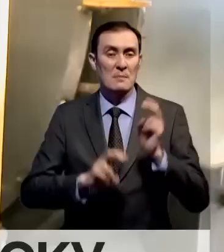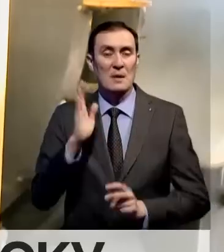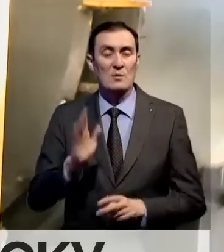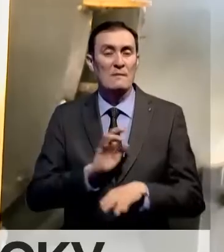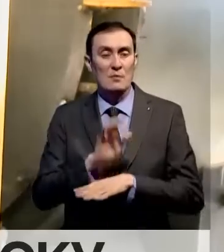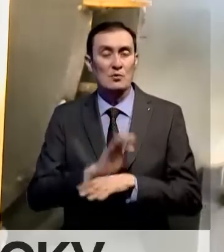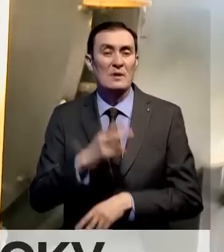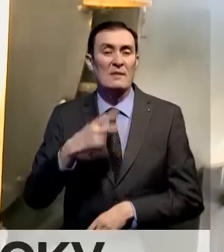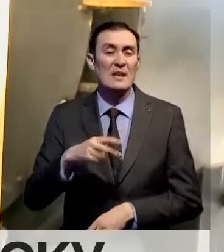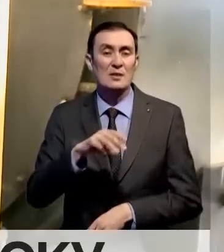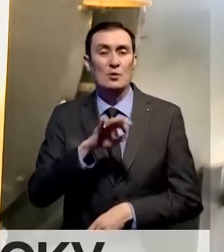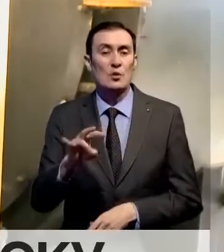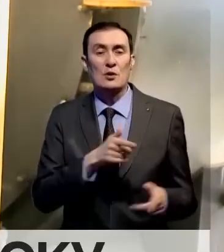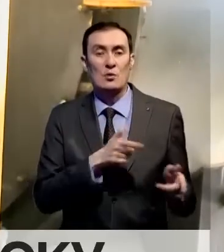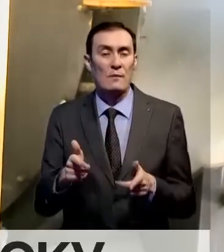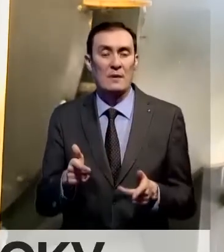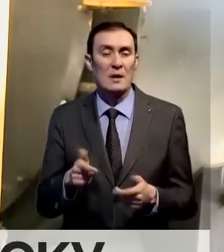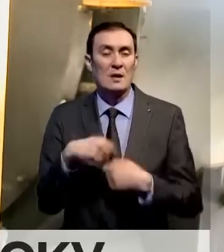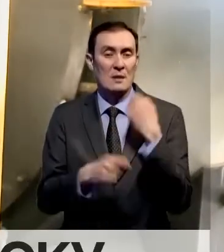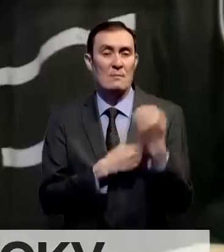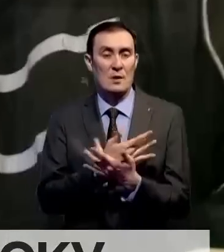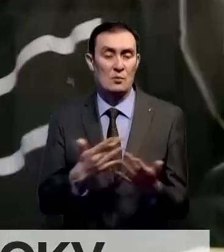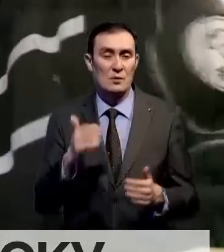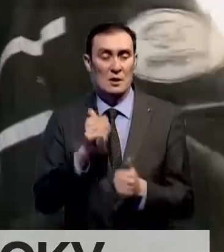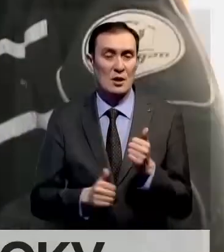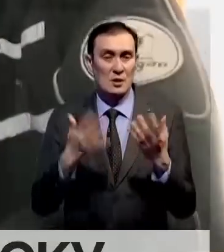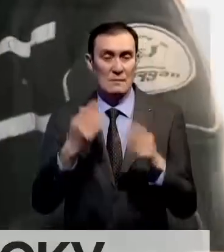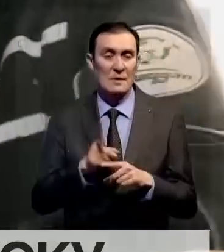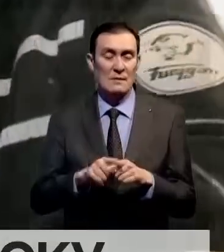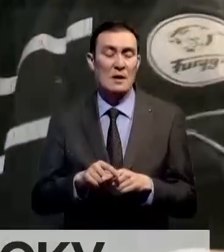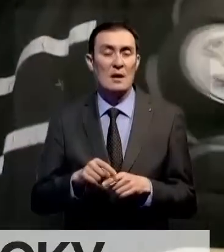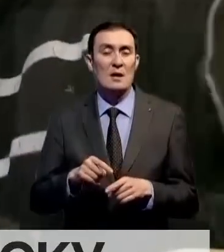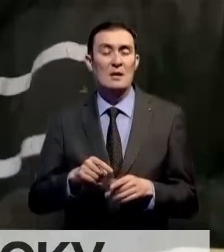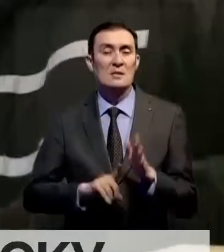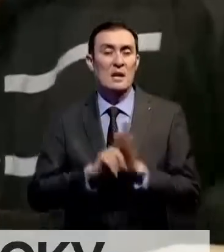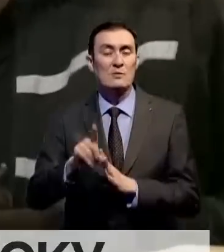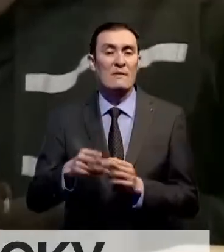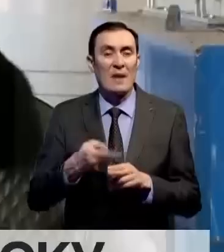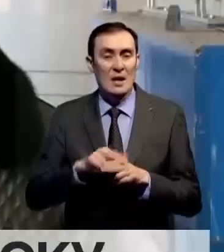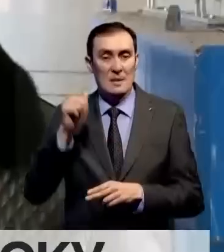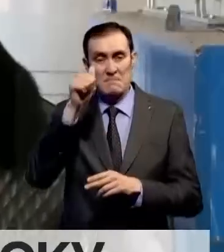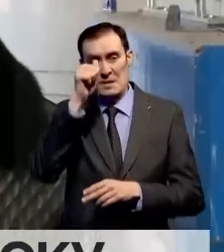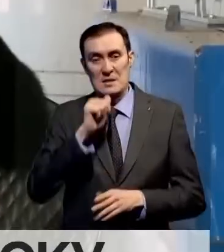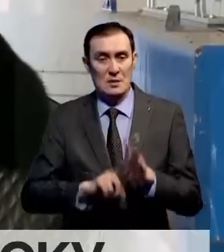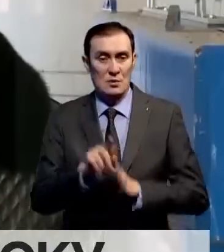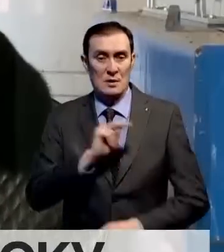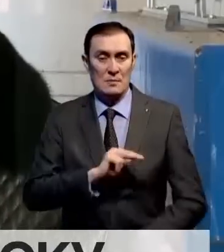будет выпускать до 20 тонн готовой продукции ежедневно. Запуск намечен на конец текущего месяца.